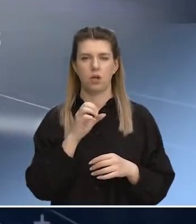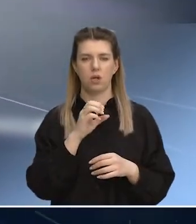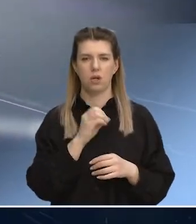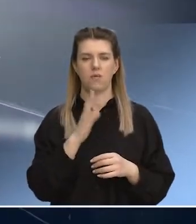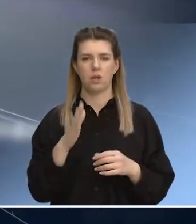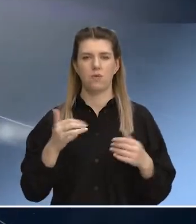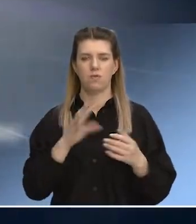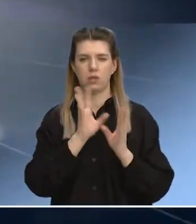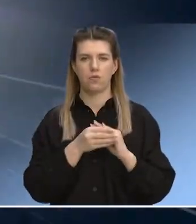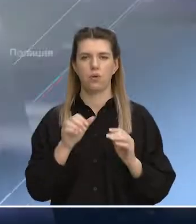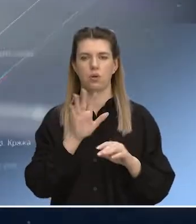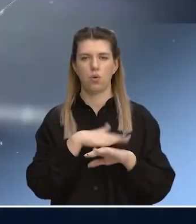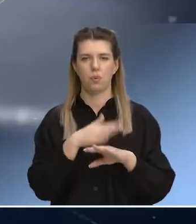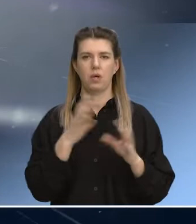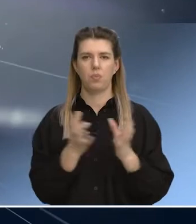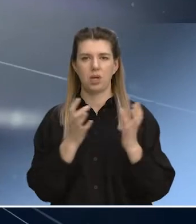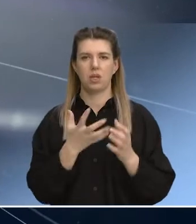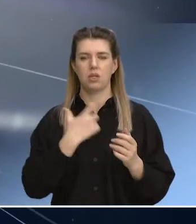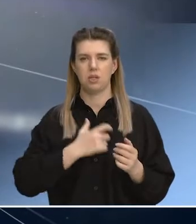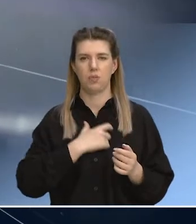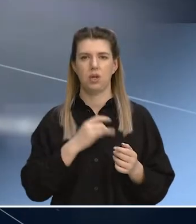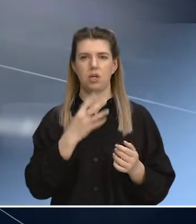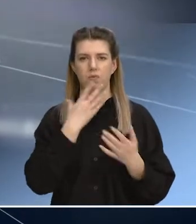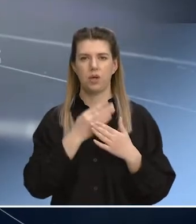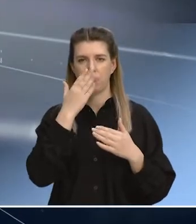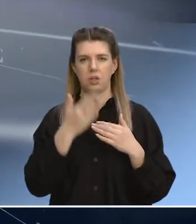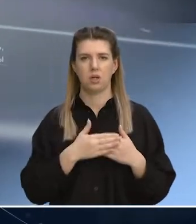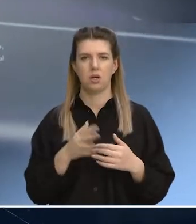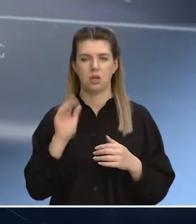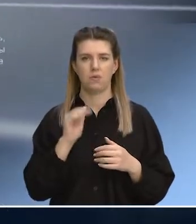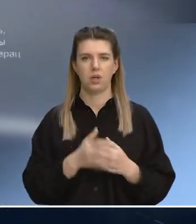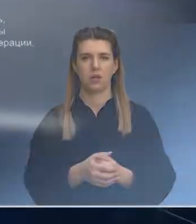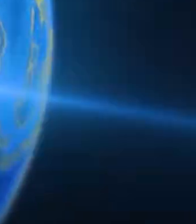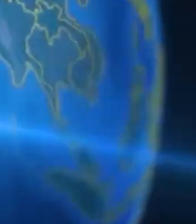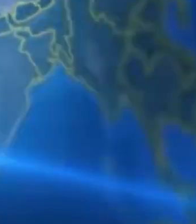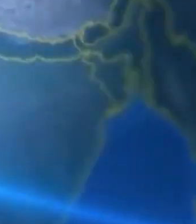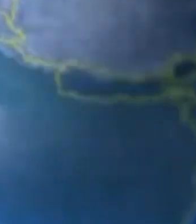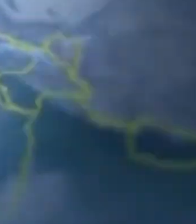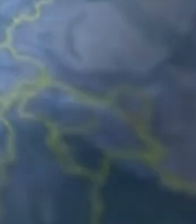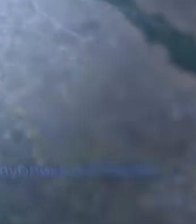Елена Ветрова. Всего вам самого доброго. Берегите себя и своих близких. До свидания.